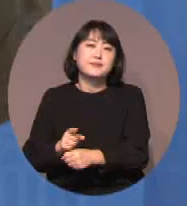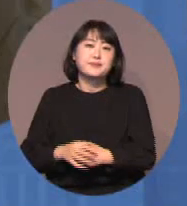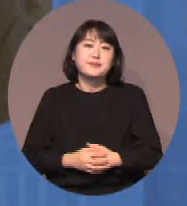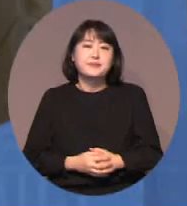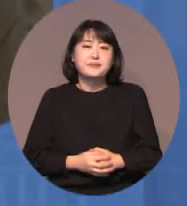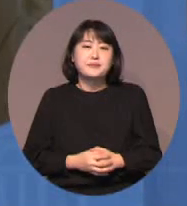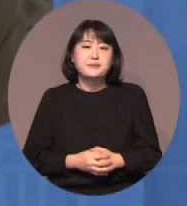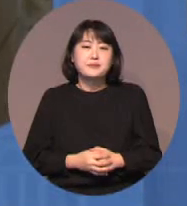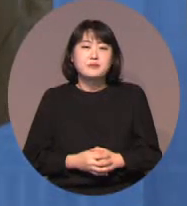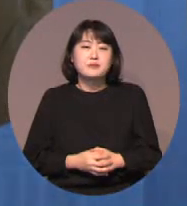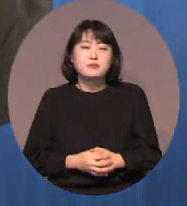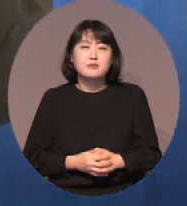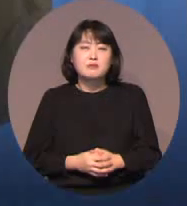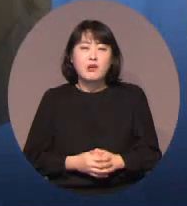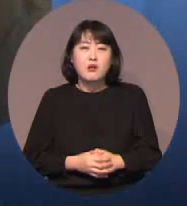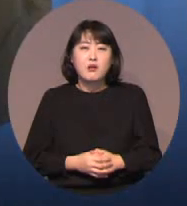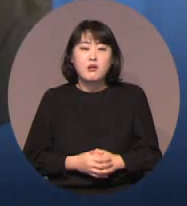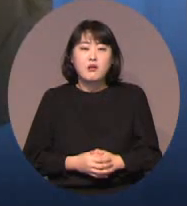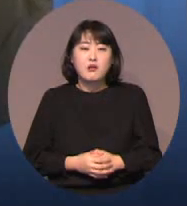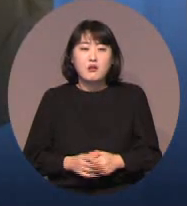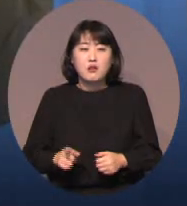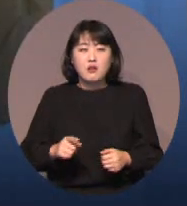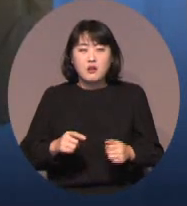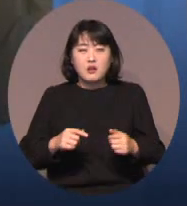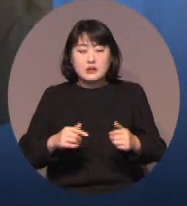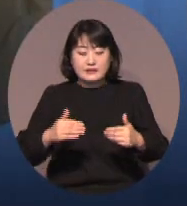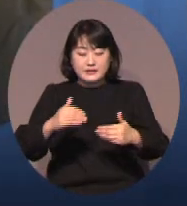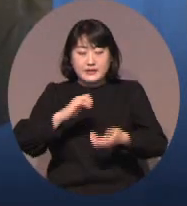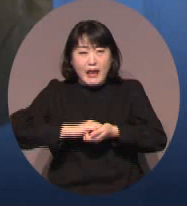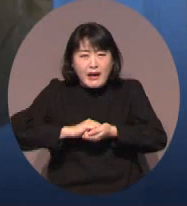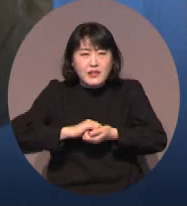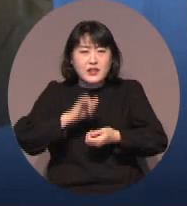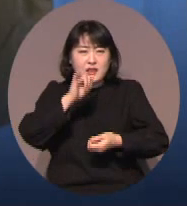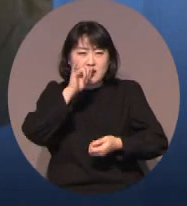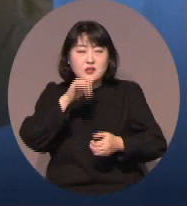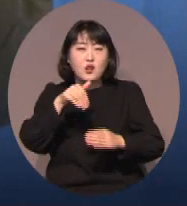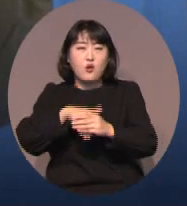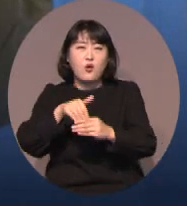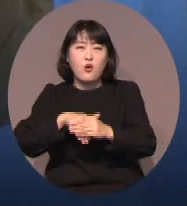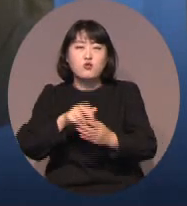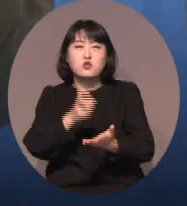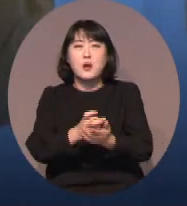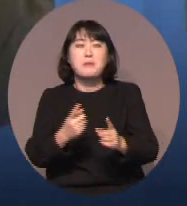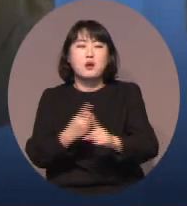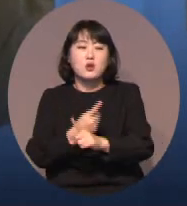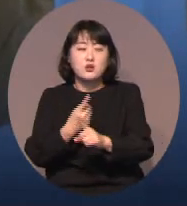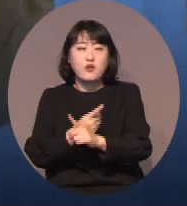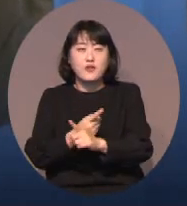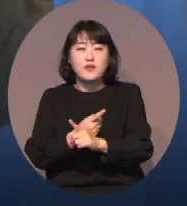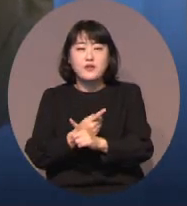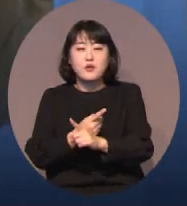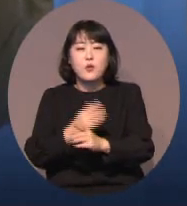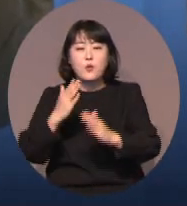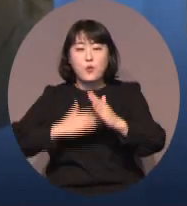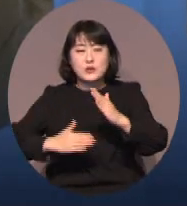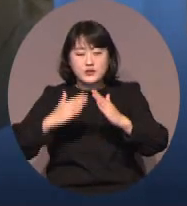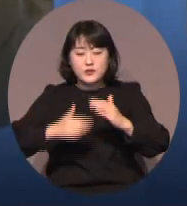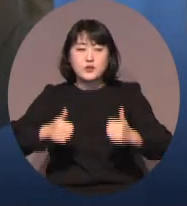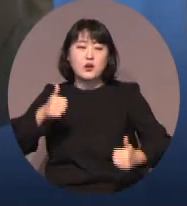대실적이고 제한적인 선거운동 규정을 대폭 개선하여 보다 양지에서 공개적으로